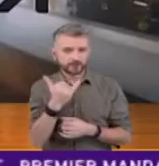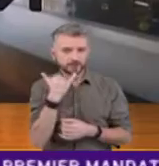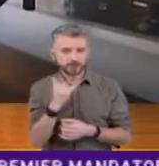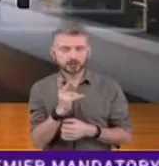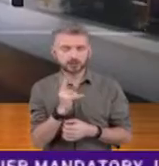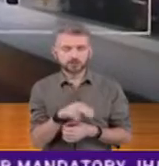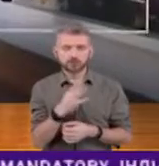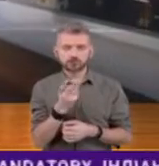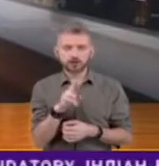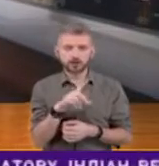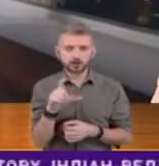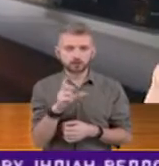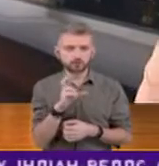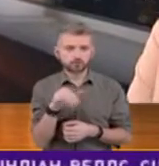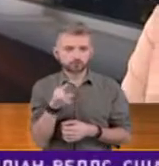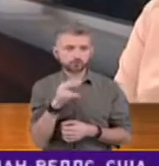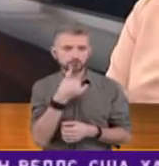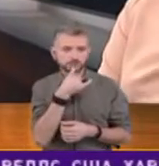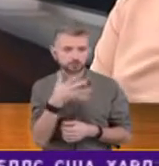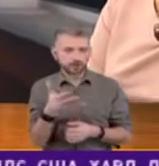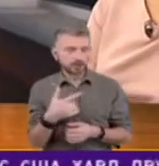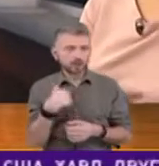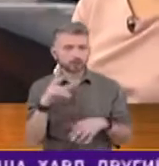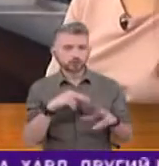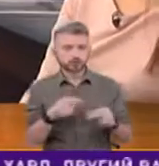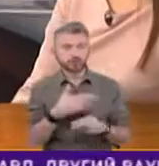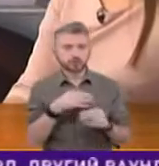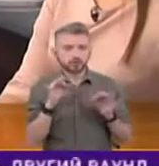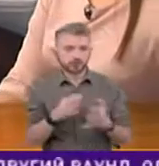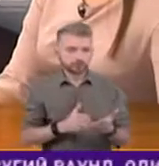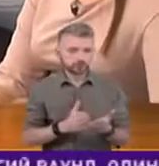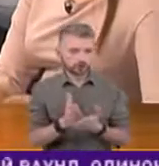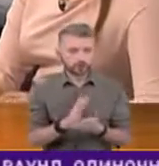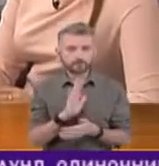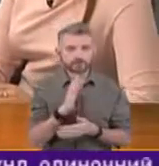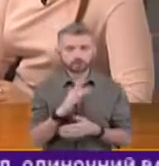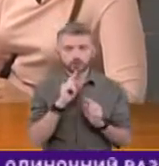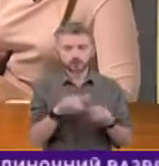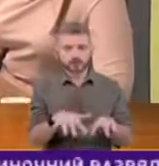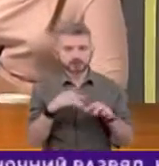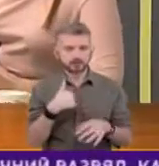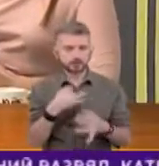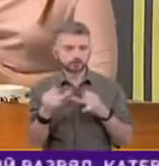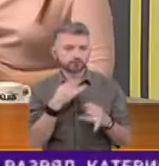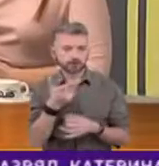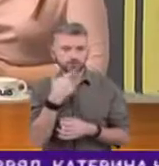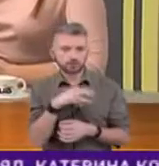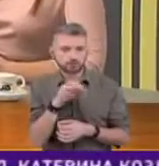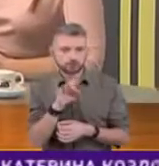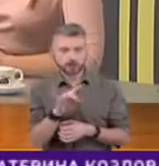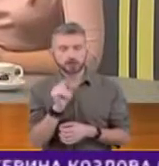КП «Шляхбут», але вже не мав можливості відповідати. Я сподіваюся, що ми на правильному шляху. Буквально в вівторок на сесії я розмовляв з паном мером, і він